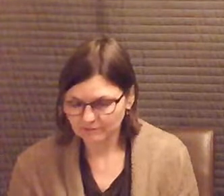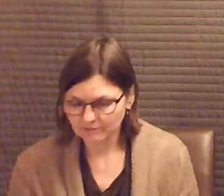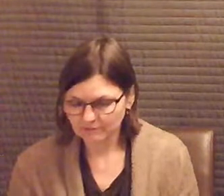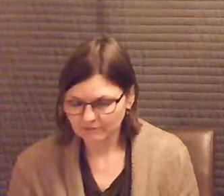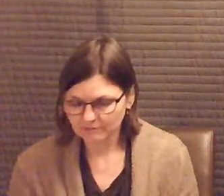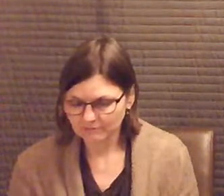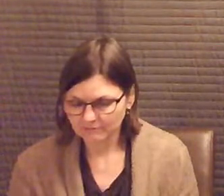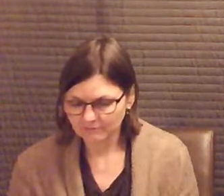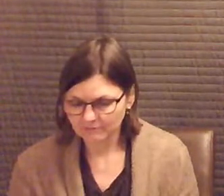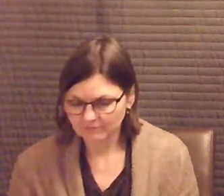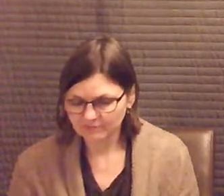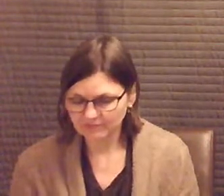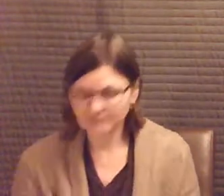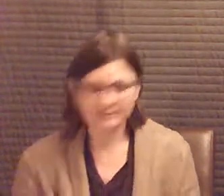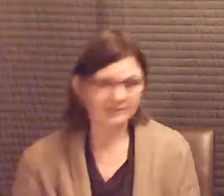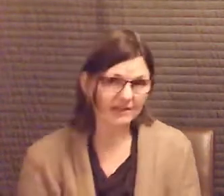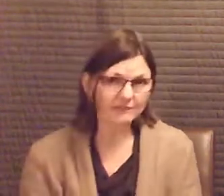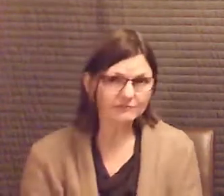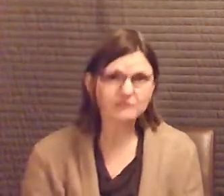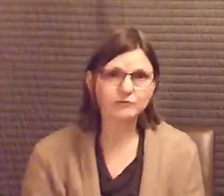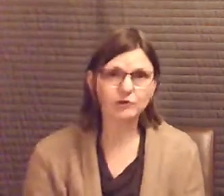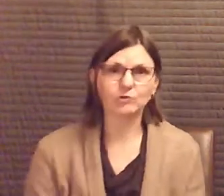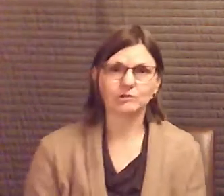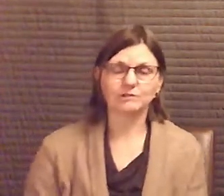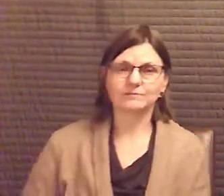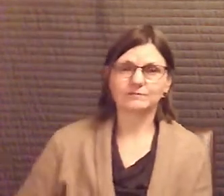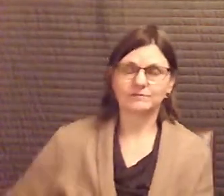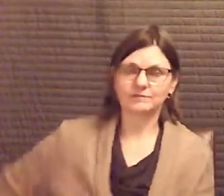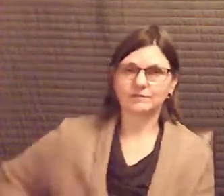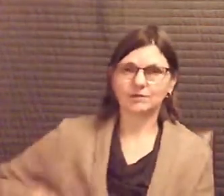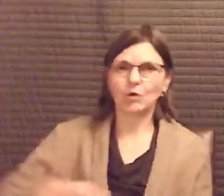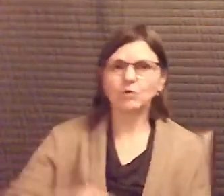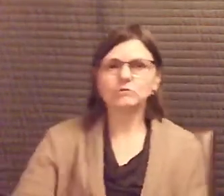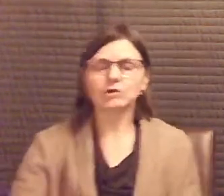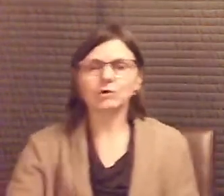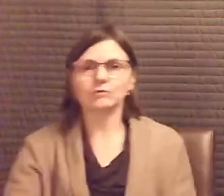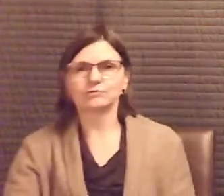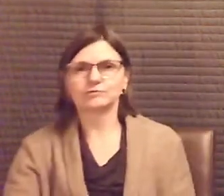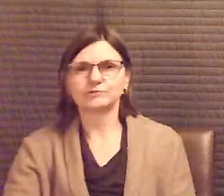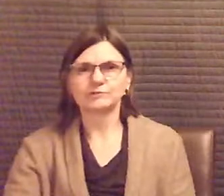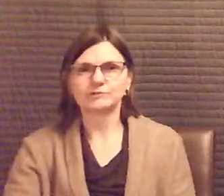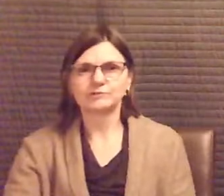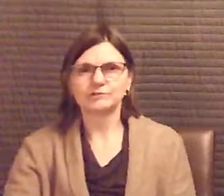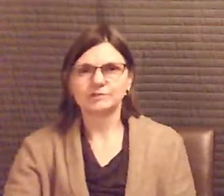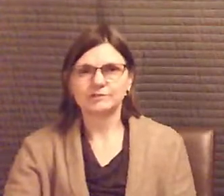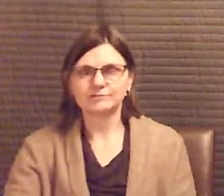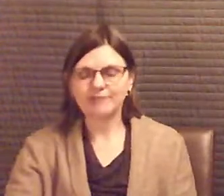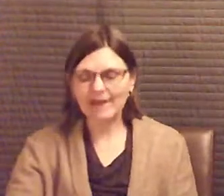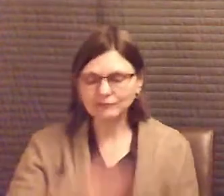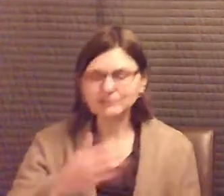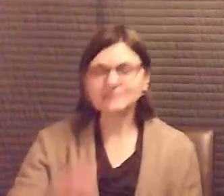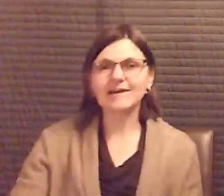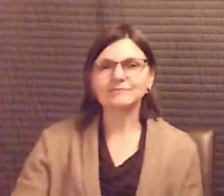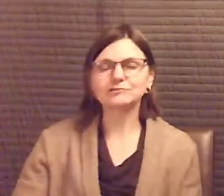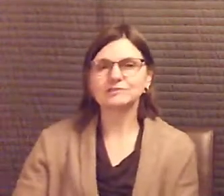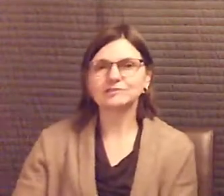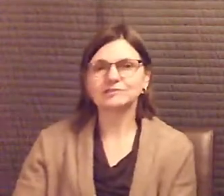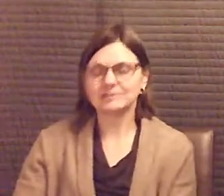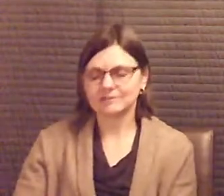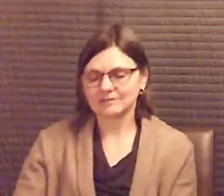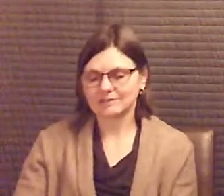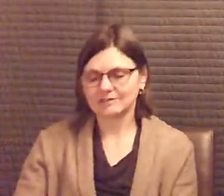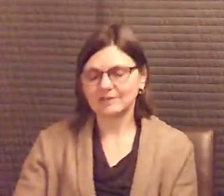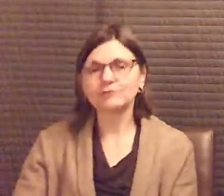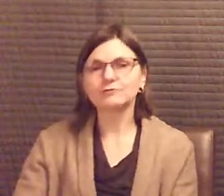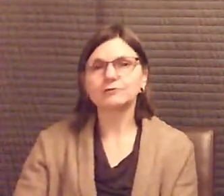naar wat ik kan zichzelf niet verloochend familie ongeloof te leiden is dan mijn vanavond is de avond die